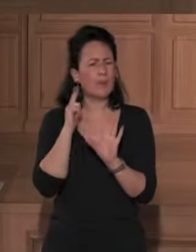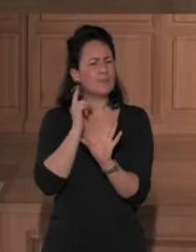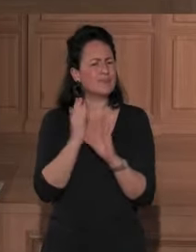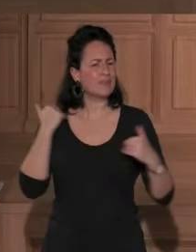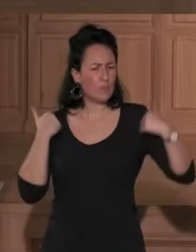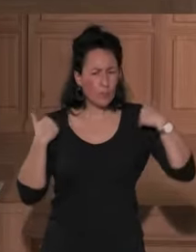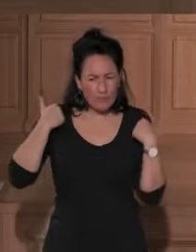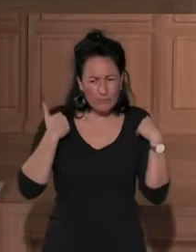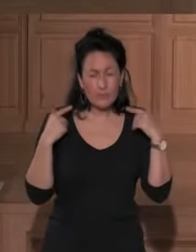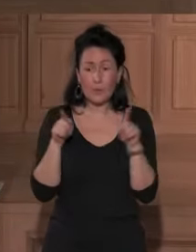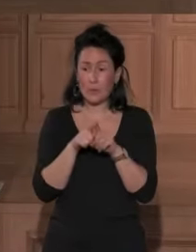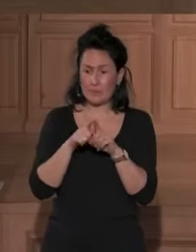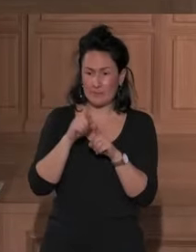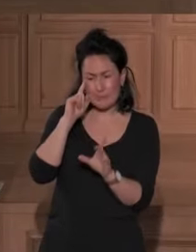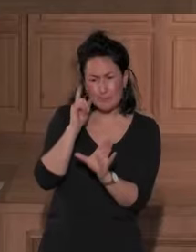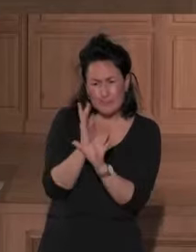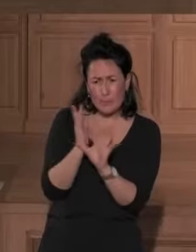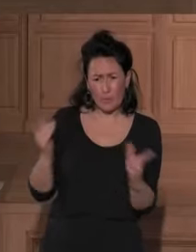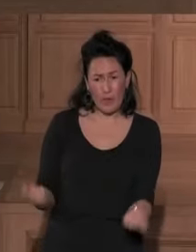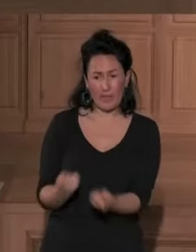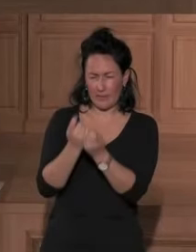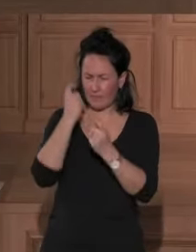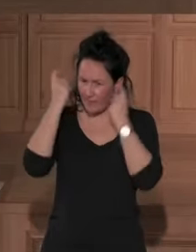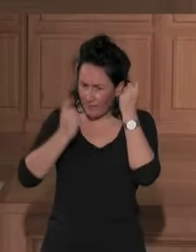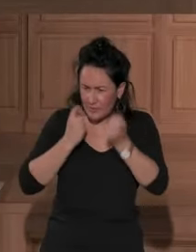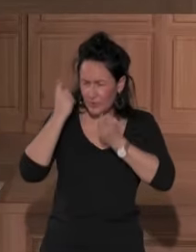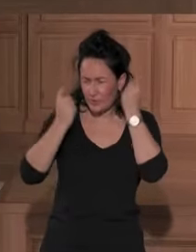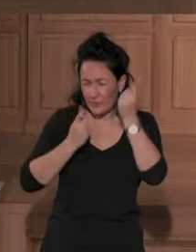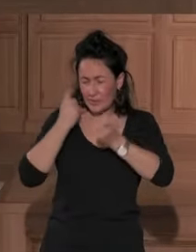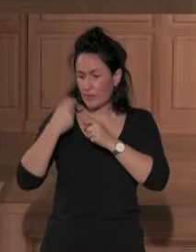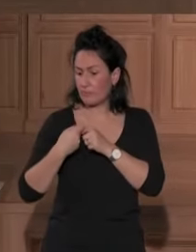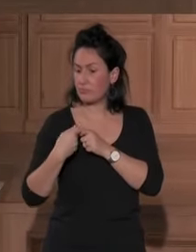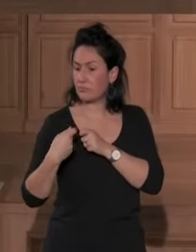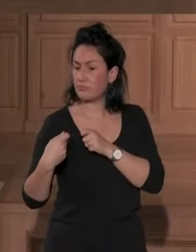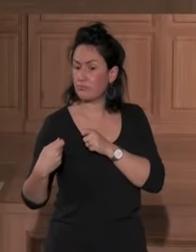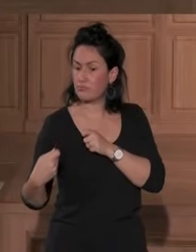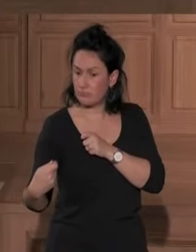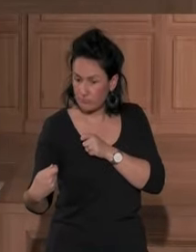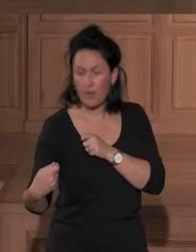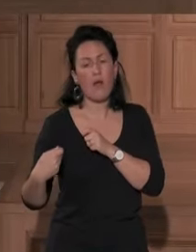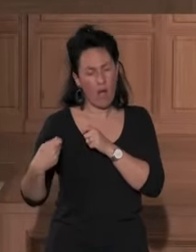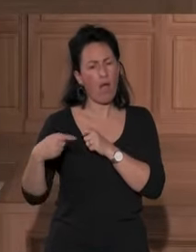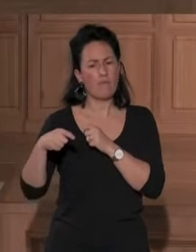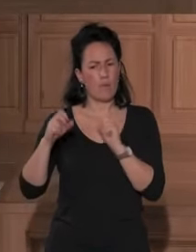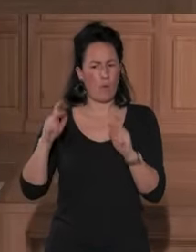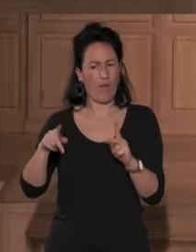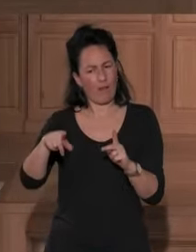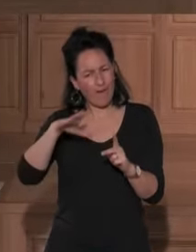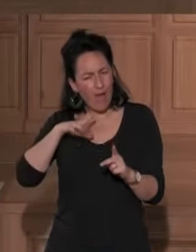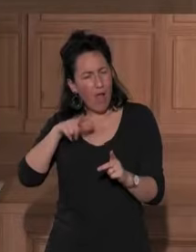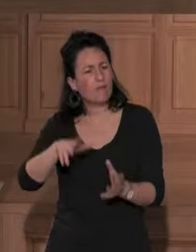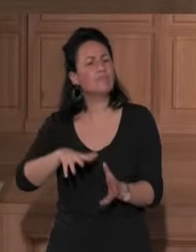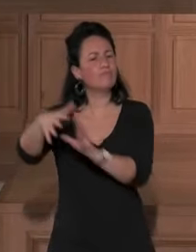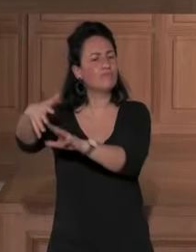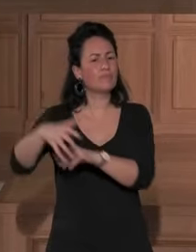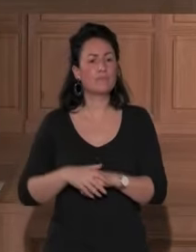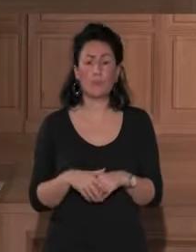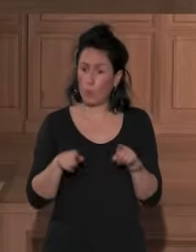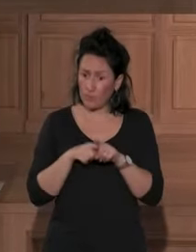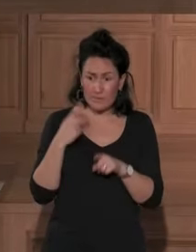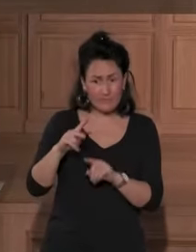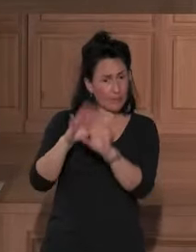action psychoéducative aussi qui est réfléchie et qui fait que l'enfant atteint des objectifs développementaux aussi. Mais il y a aussi l'accompagnement des